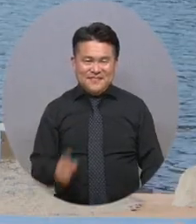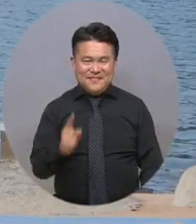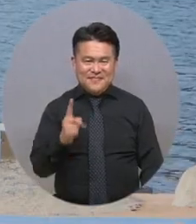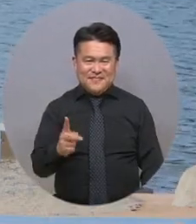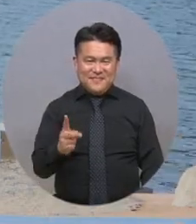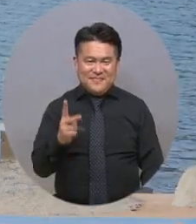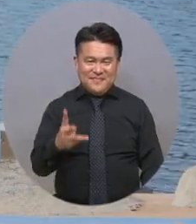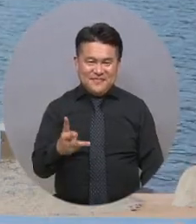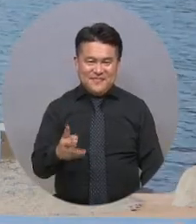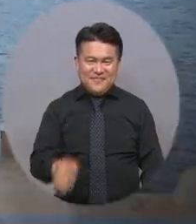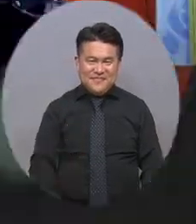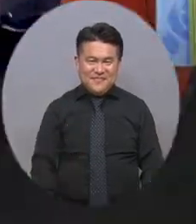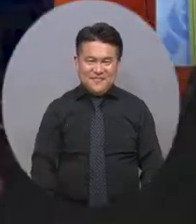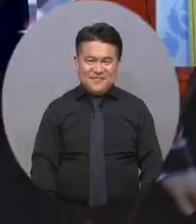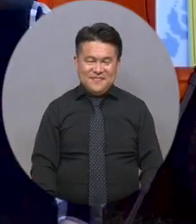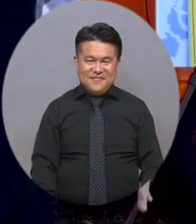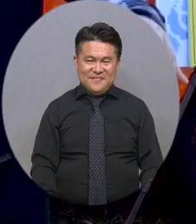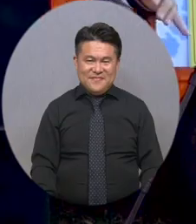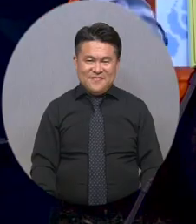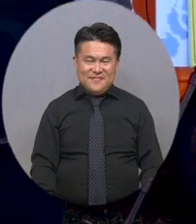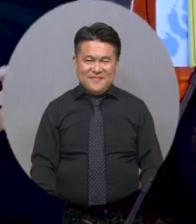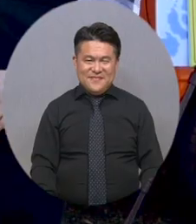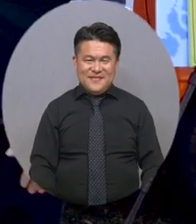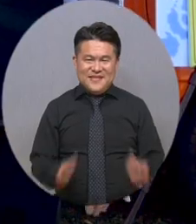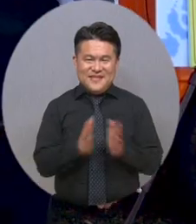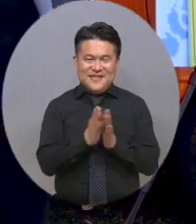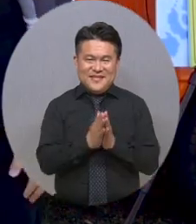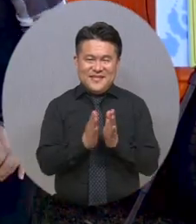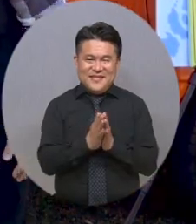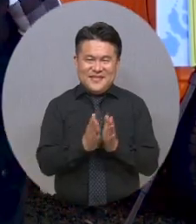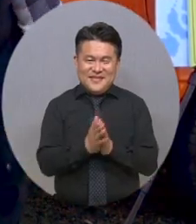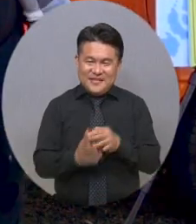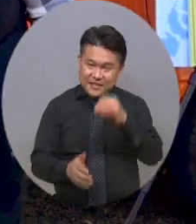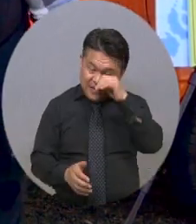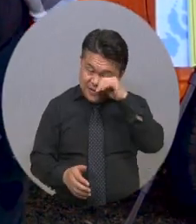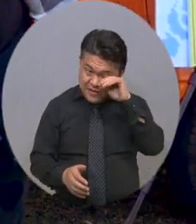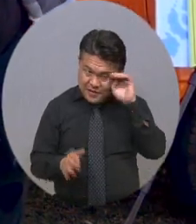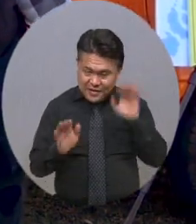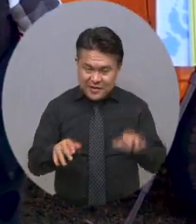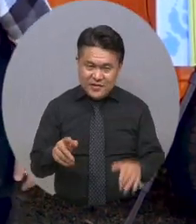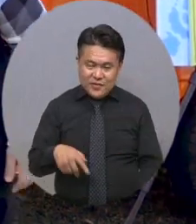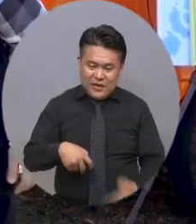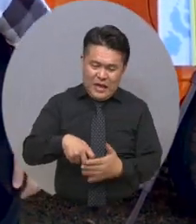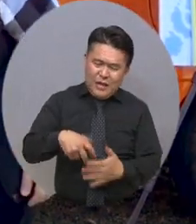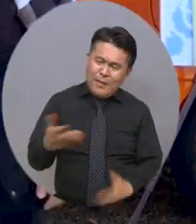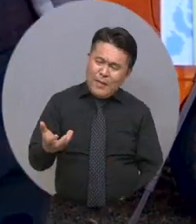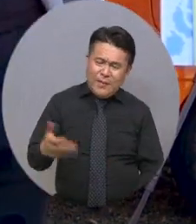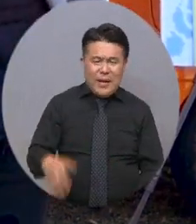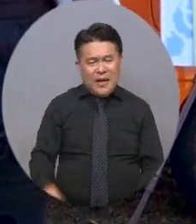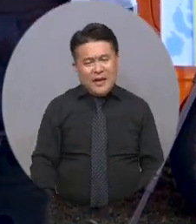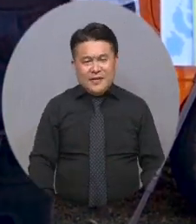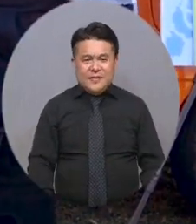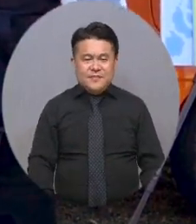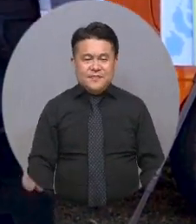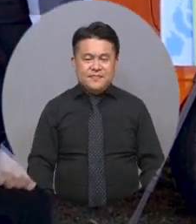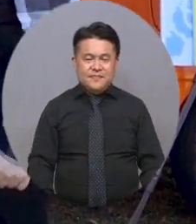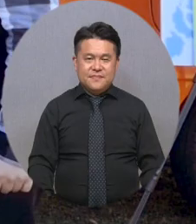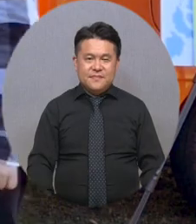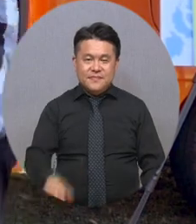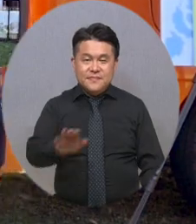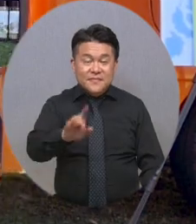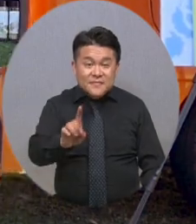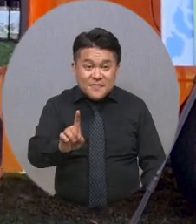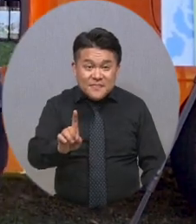하나 둘 셋! 뿅! 아우 누나 아우 또 간절해! 자